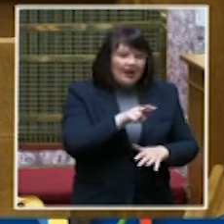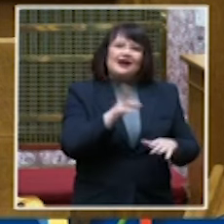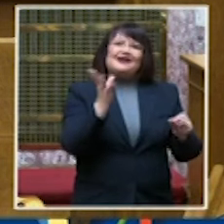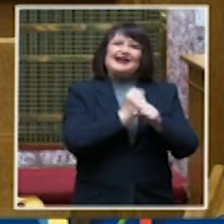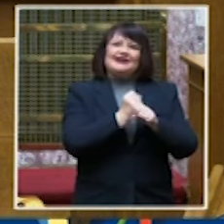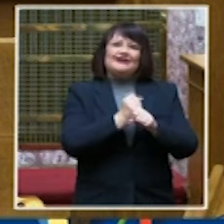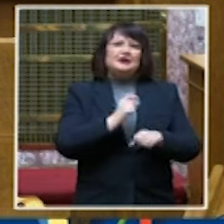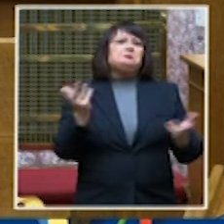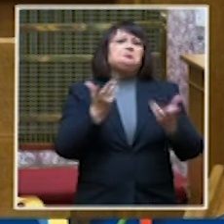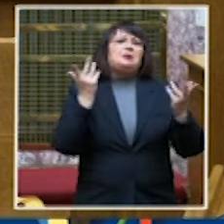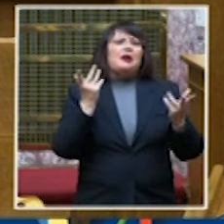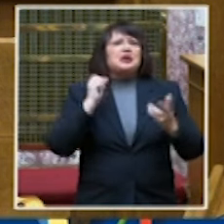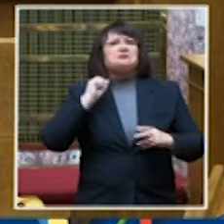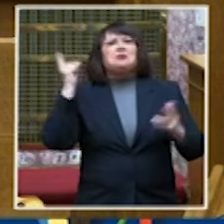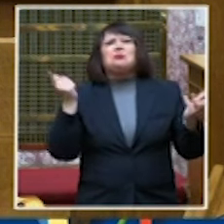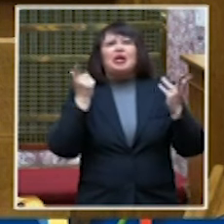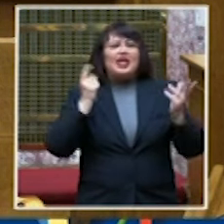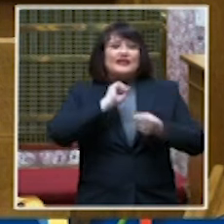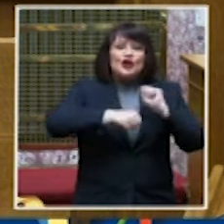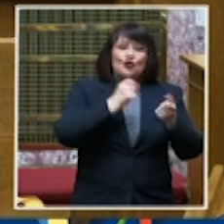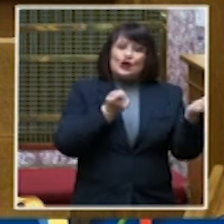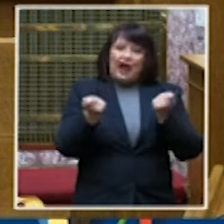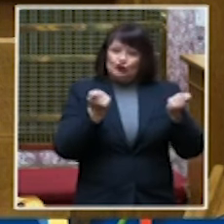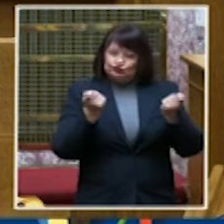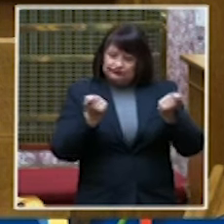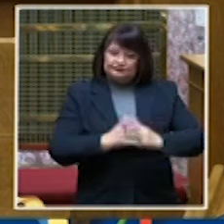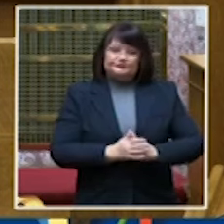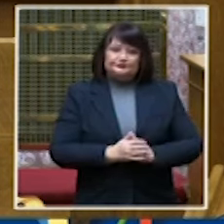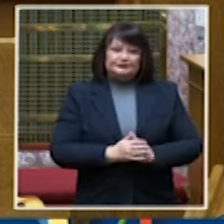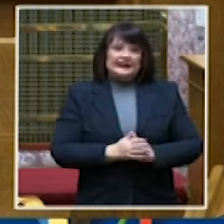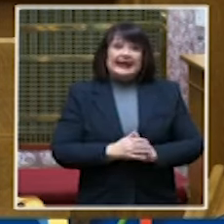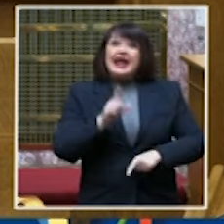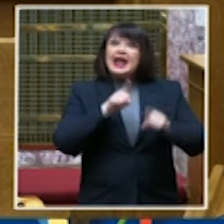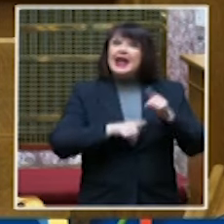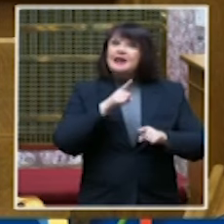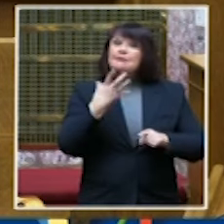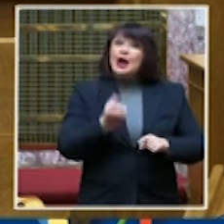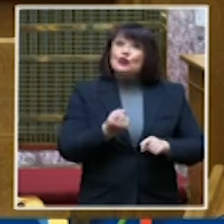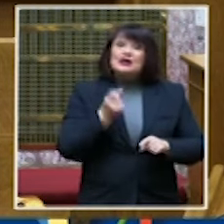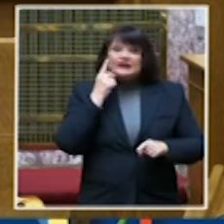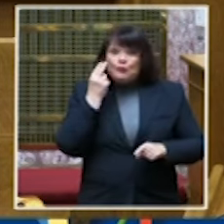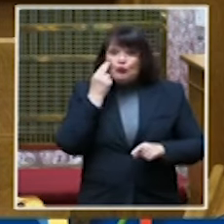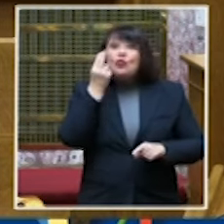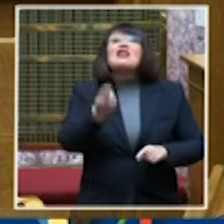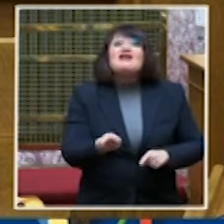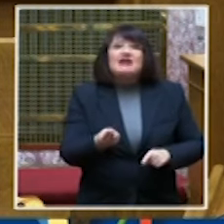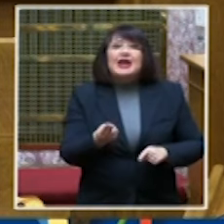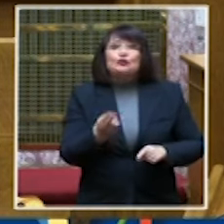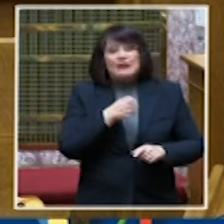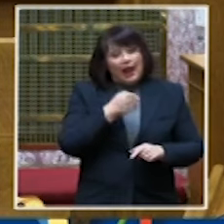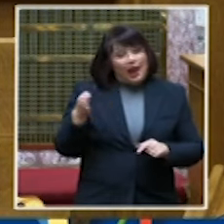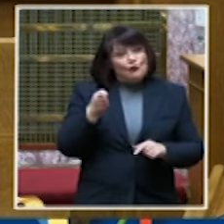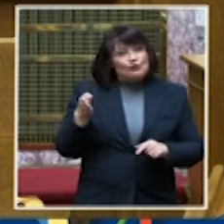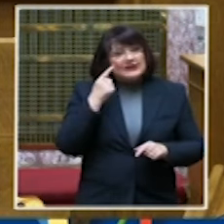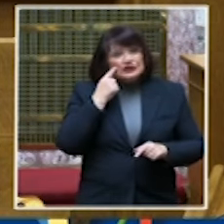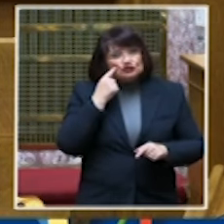μεγάλη διοργάνωση. Είναι όμως και αυτά που εμείς δεν βλέπουμε ή τουλάχιστον ο περισσότερος κόσμος. Είναι αυτά